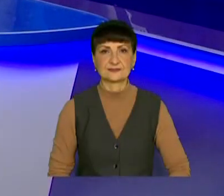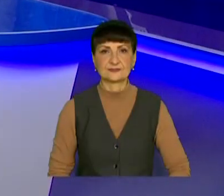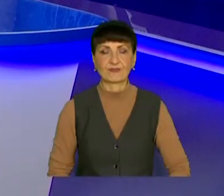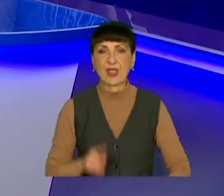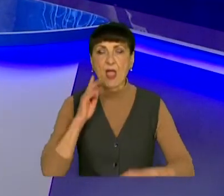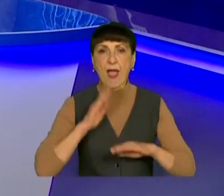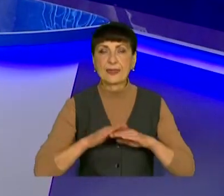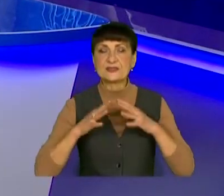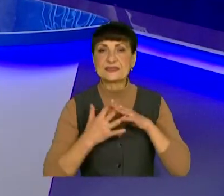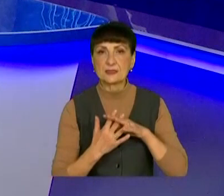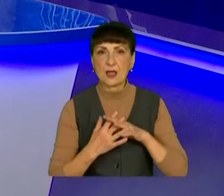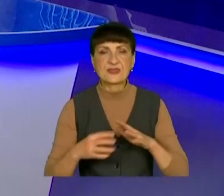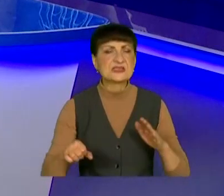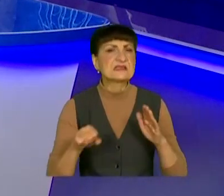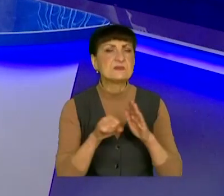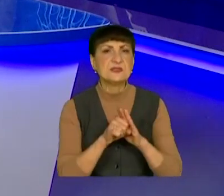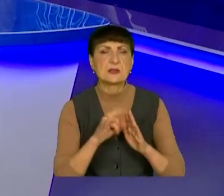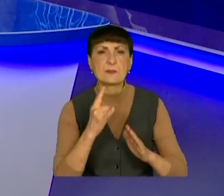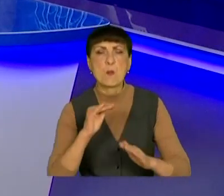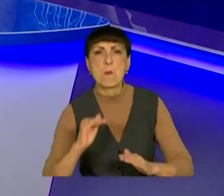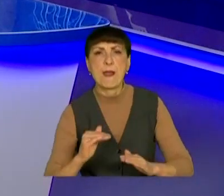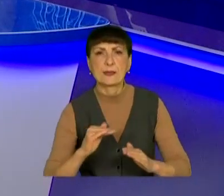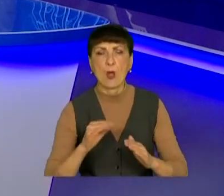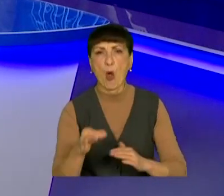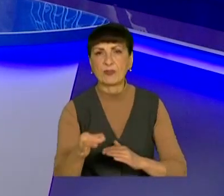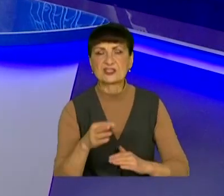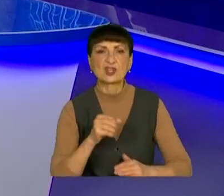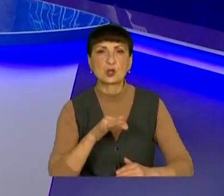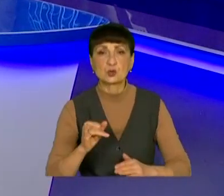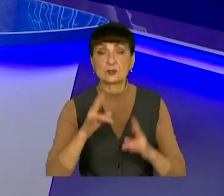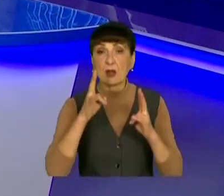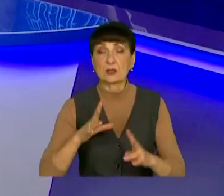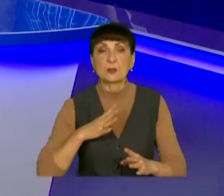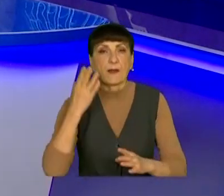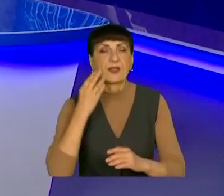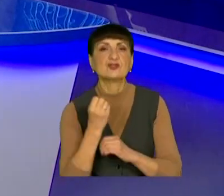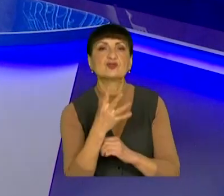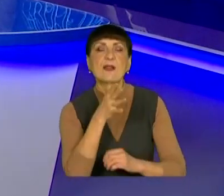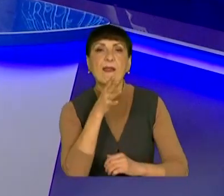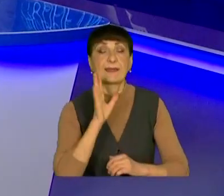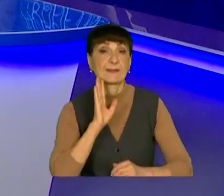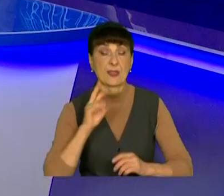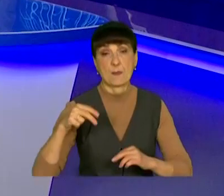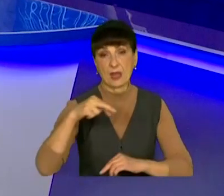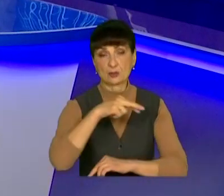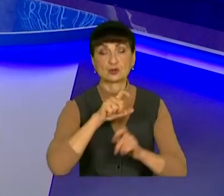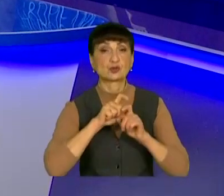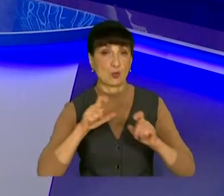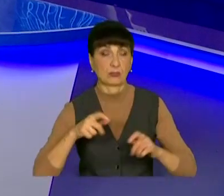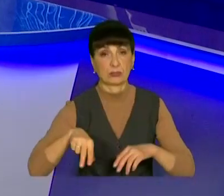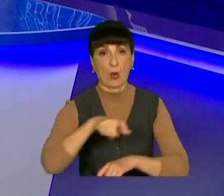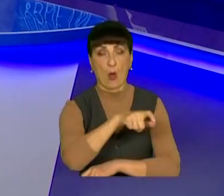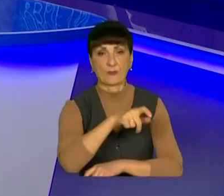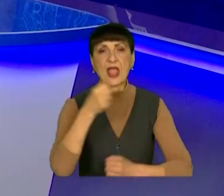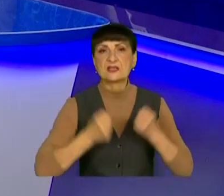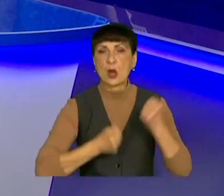Аким села сбила подростка насмерть в области ЖТСУ. Трагедия произошла, когда 14-летний школьник переходил в проезжую часть. За